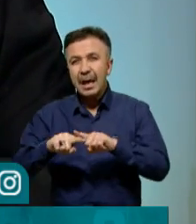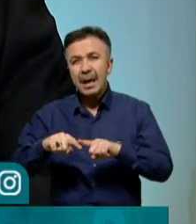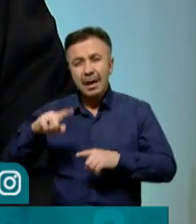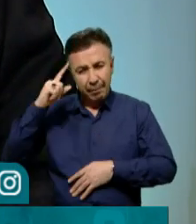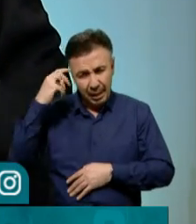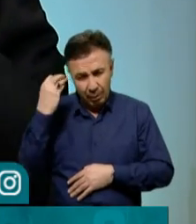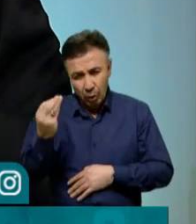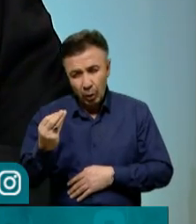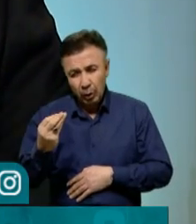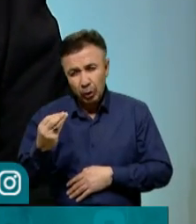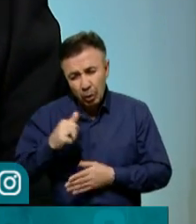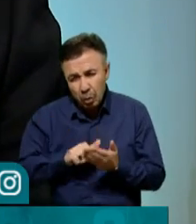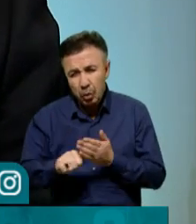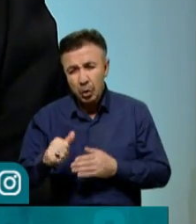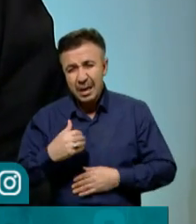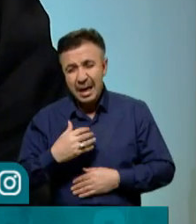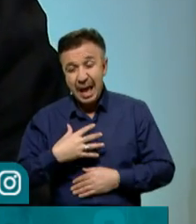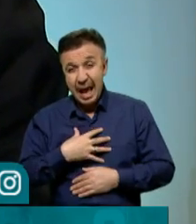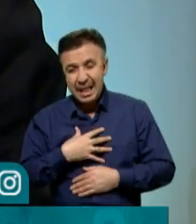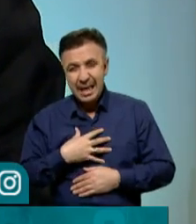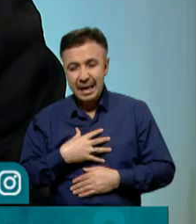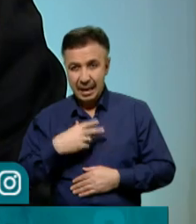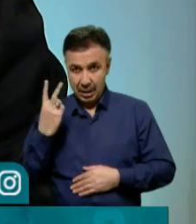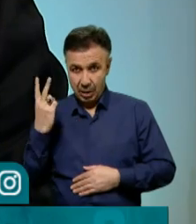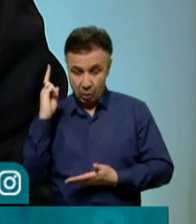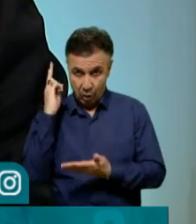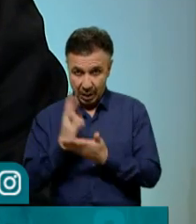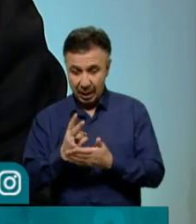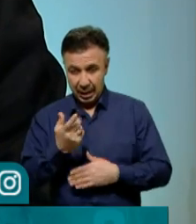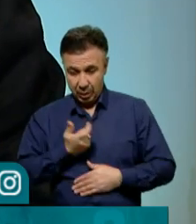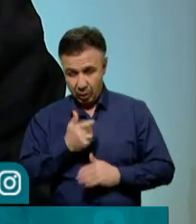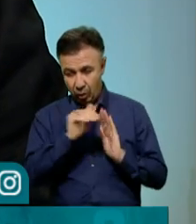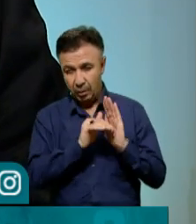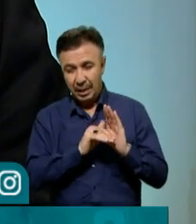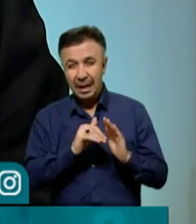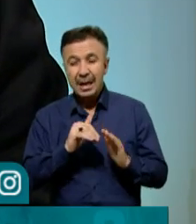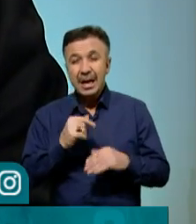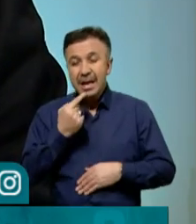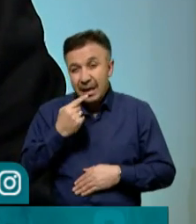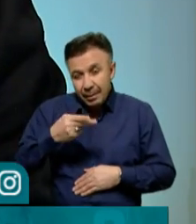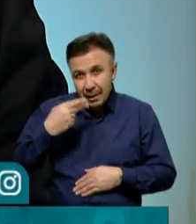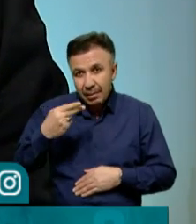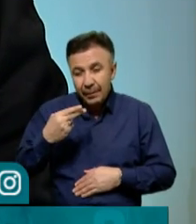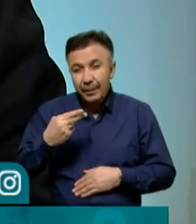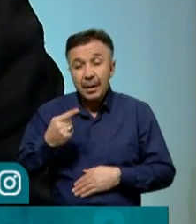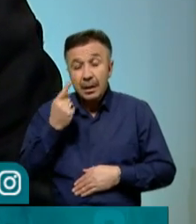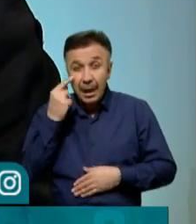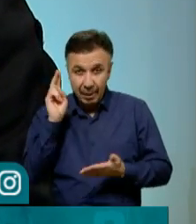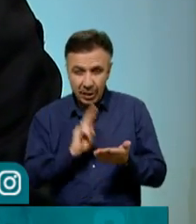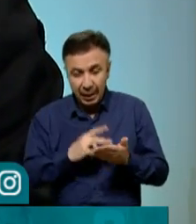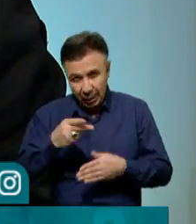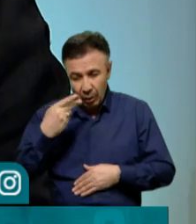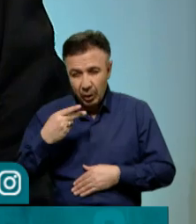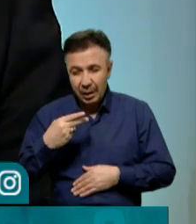dini esaslara, dini hükümlere dilimizle ikrar ederek, kelime-i şehadet getirerek, kalbimizde de tasdik